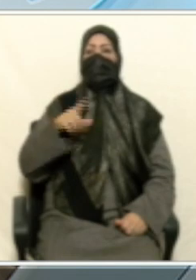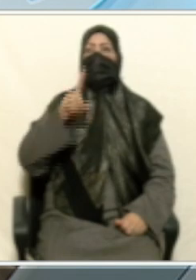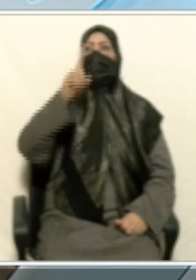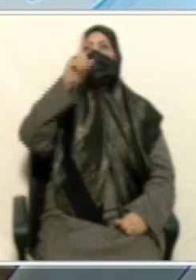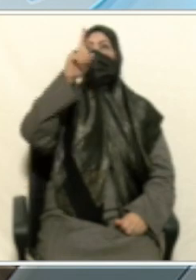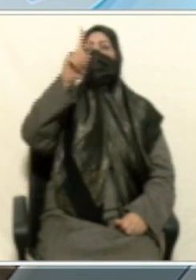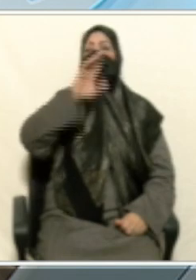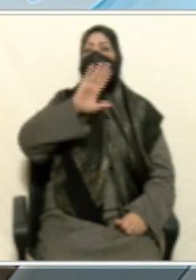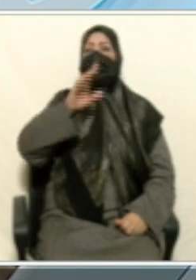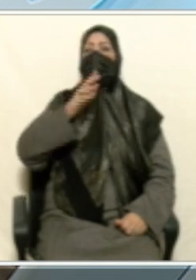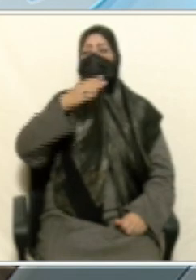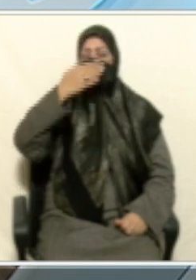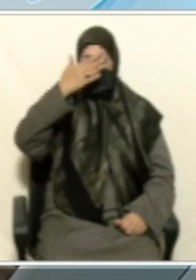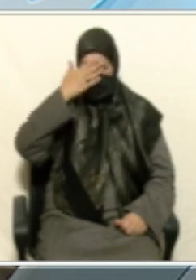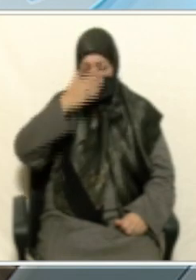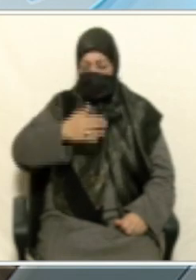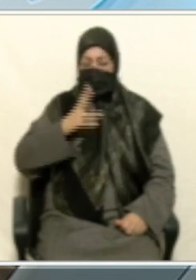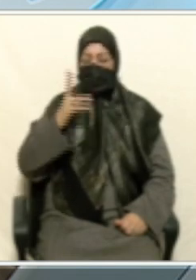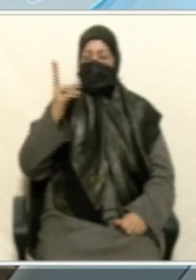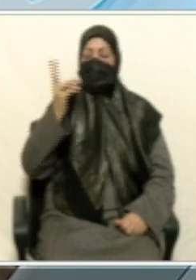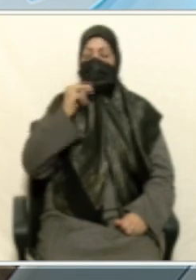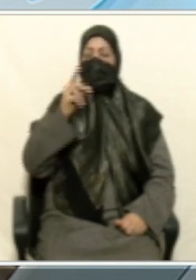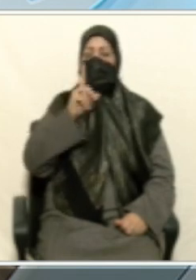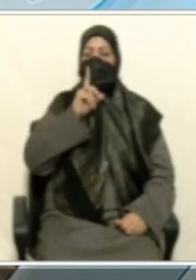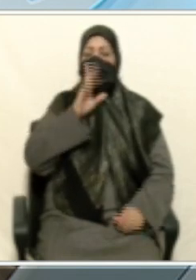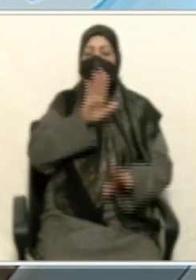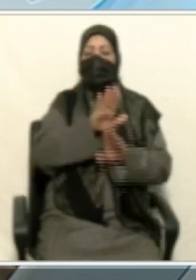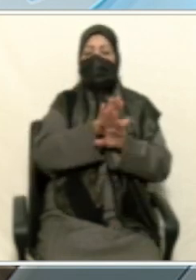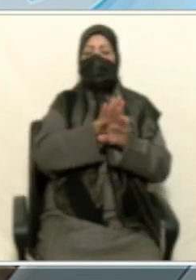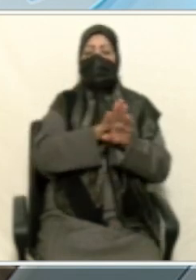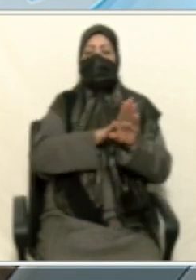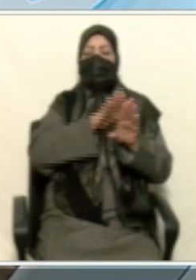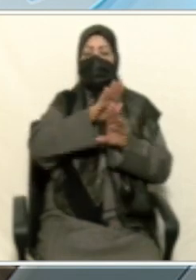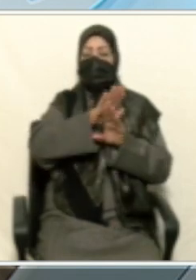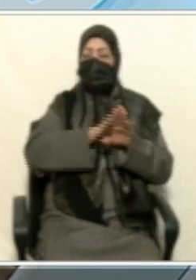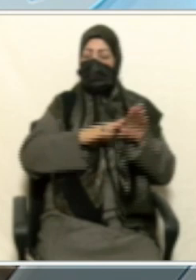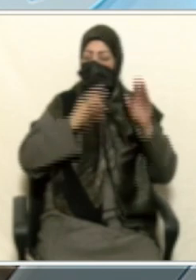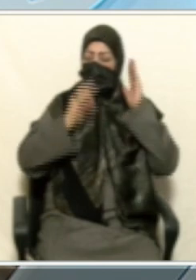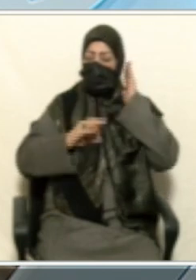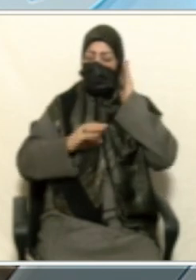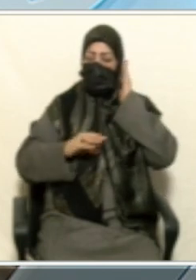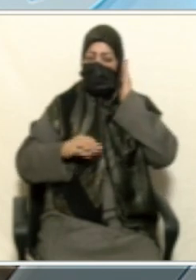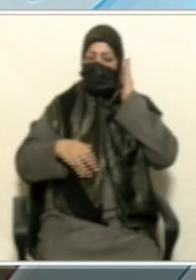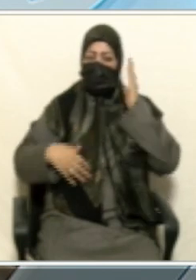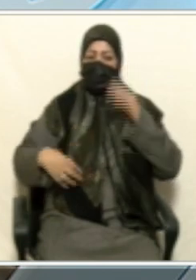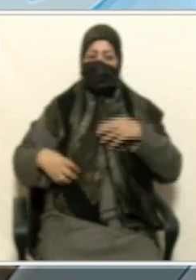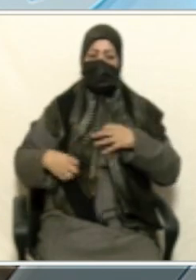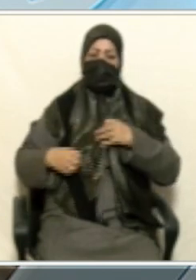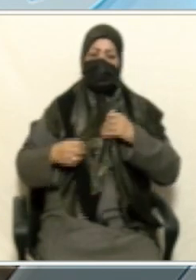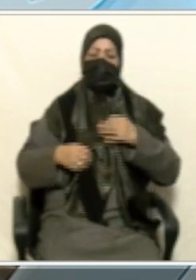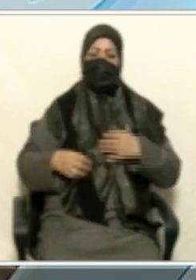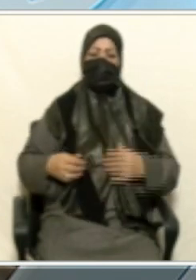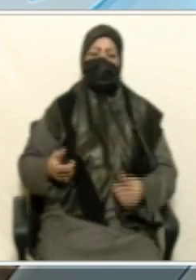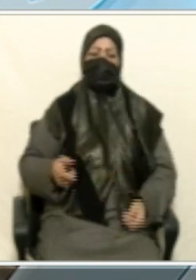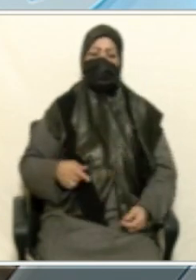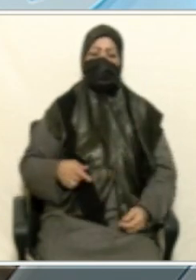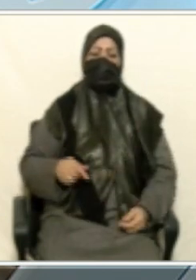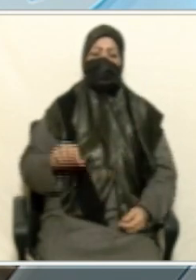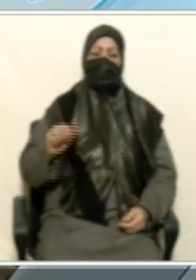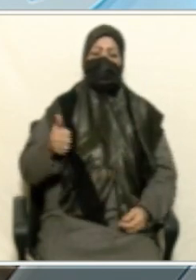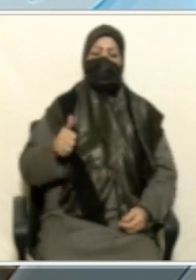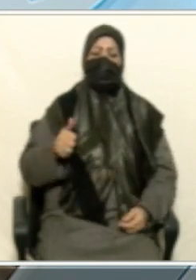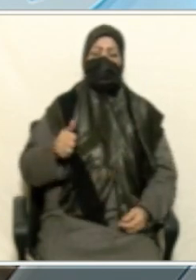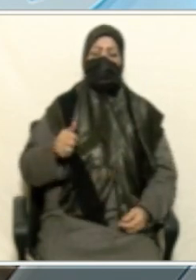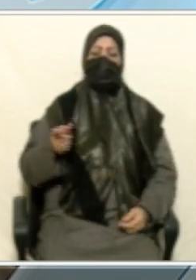وبالوالدين إحسانا. هذه آية في سورة الإسراء. يا بني إسرائيل اعبدوا